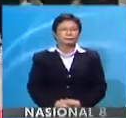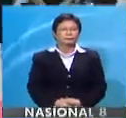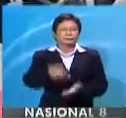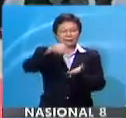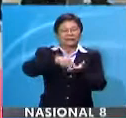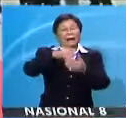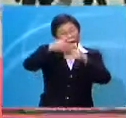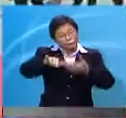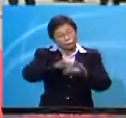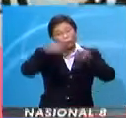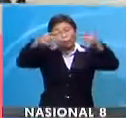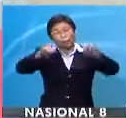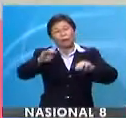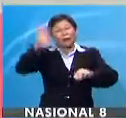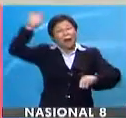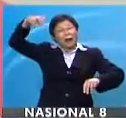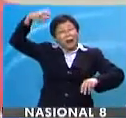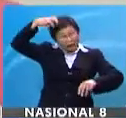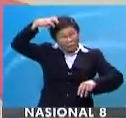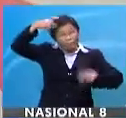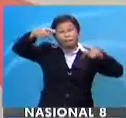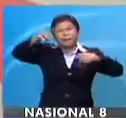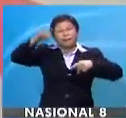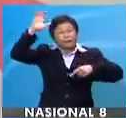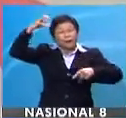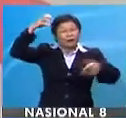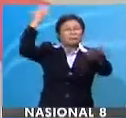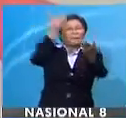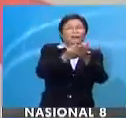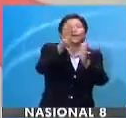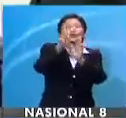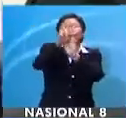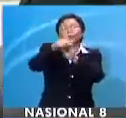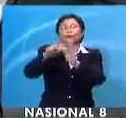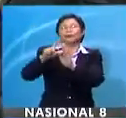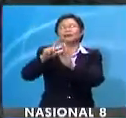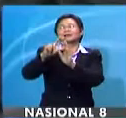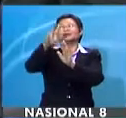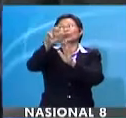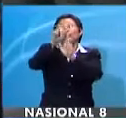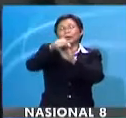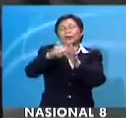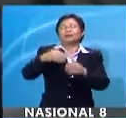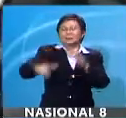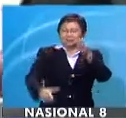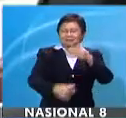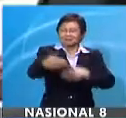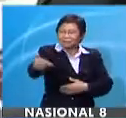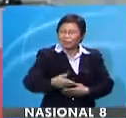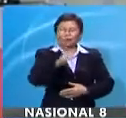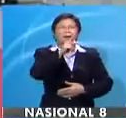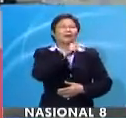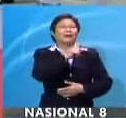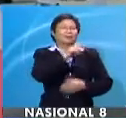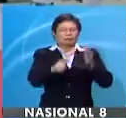Ini diikuti Perdana Menteri Laos Tom Singh Tam Mavong yang tiba 20 minit kemudian disambut Timbalan Menteri Belia dan Sukan Dato'